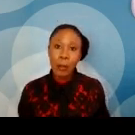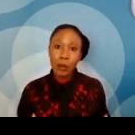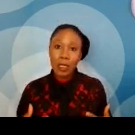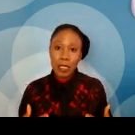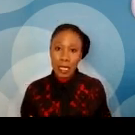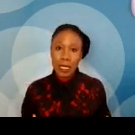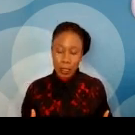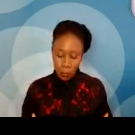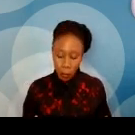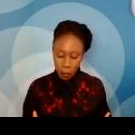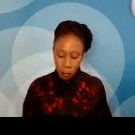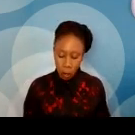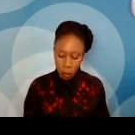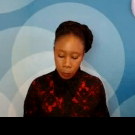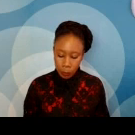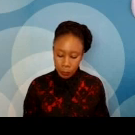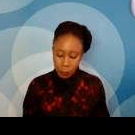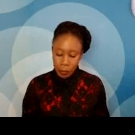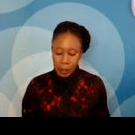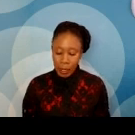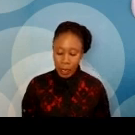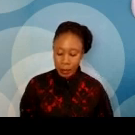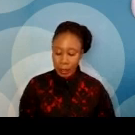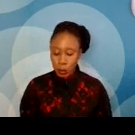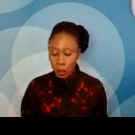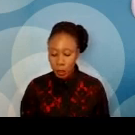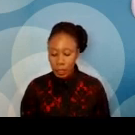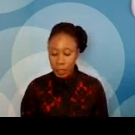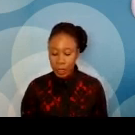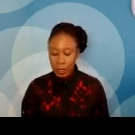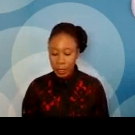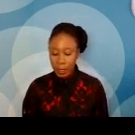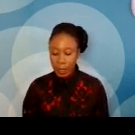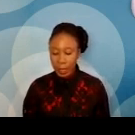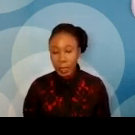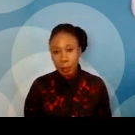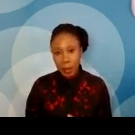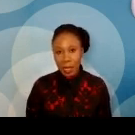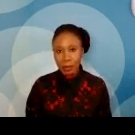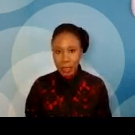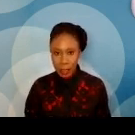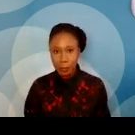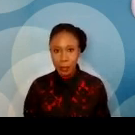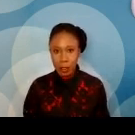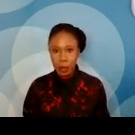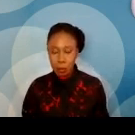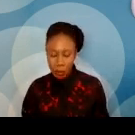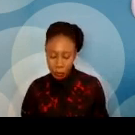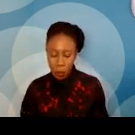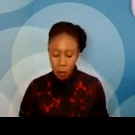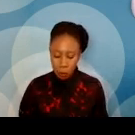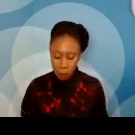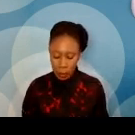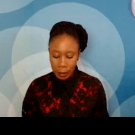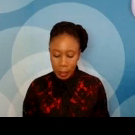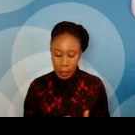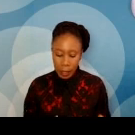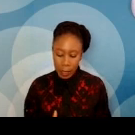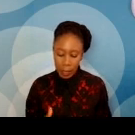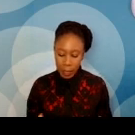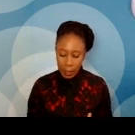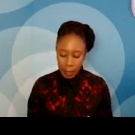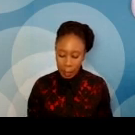att 506 företag hade större blandning. Alltså att man var